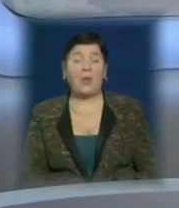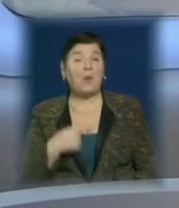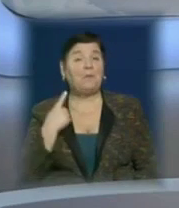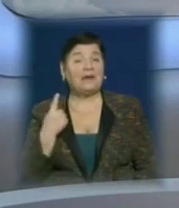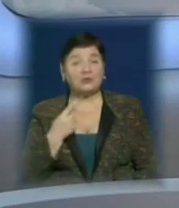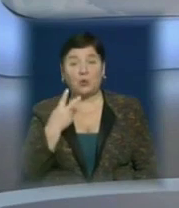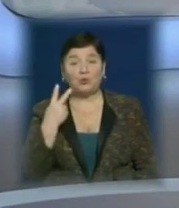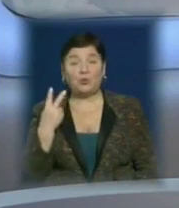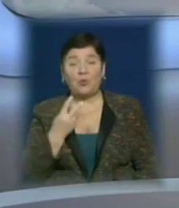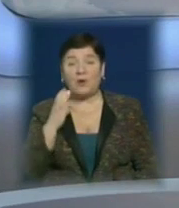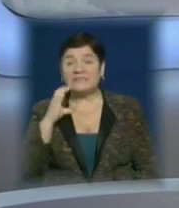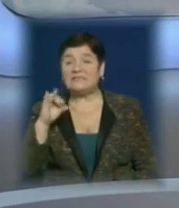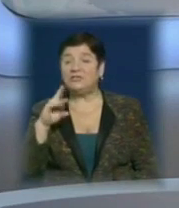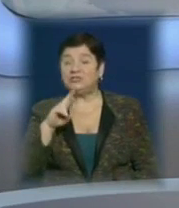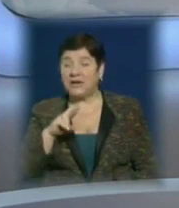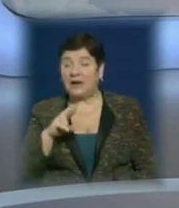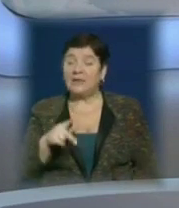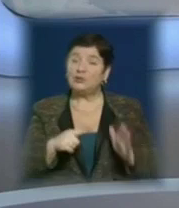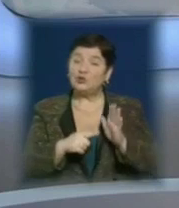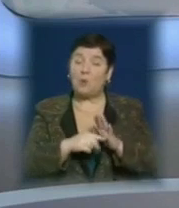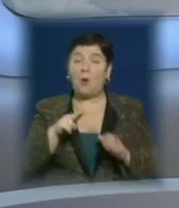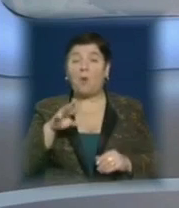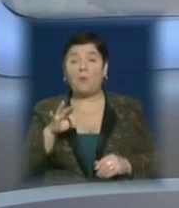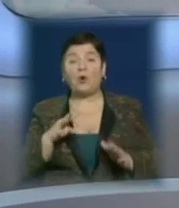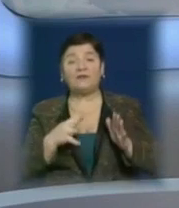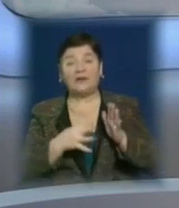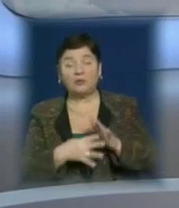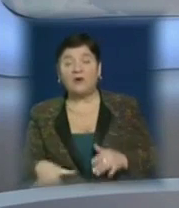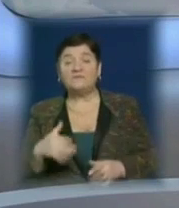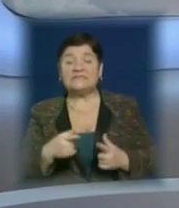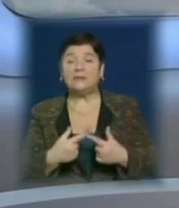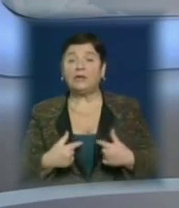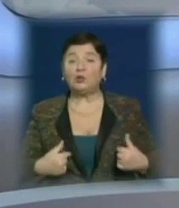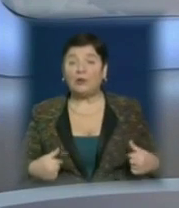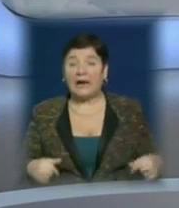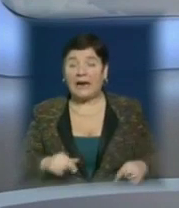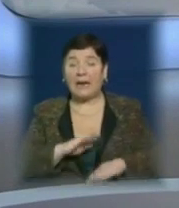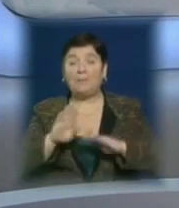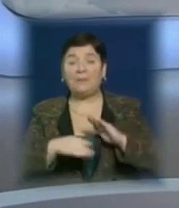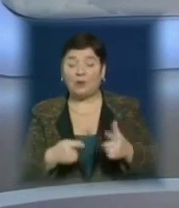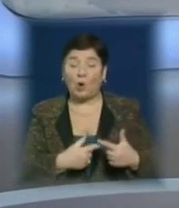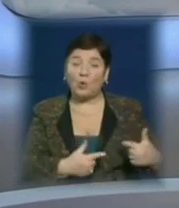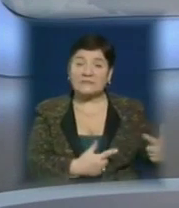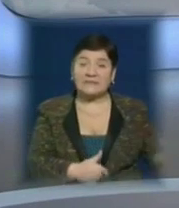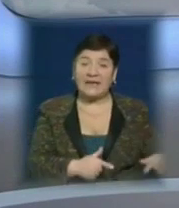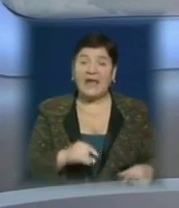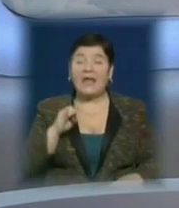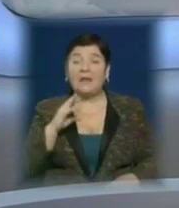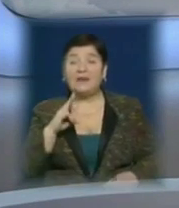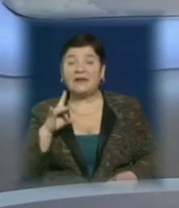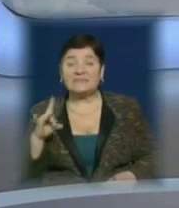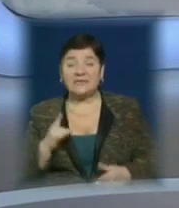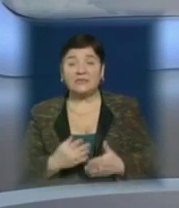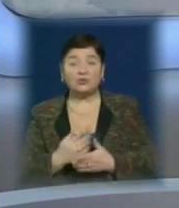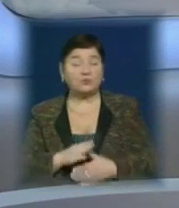1-го, 2-го січня та 7-го по 9 січня включно всі територіальні та структурні підрозділи Державної міграційної служби України